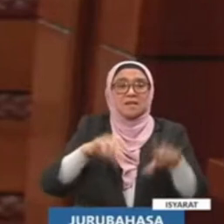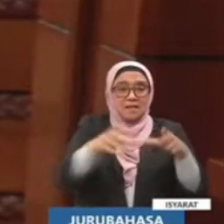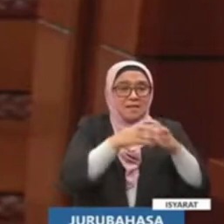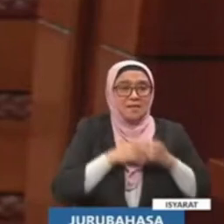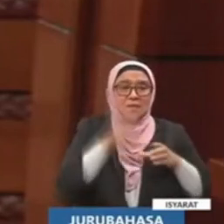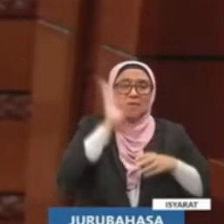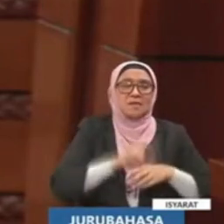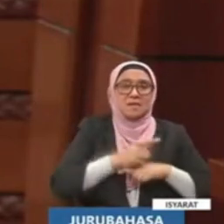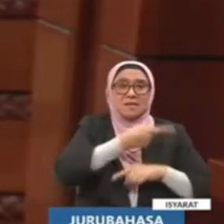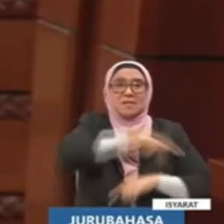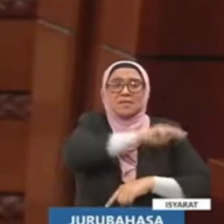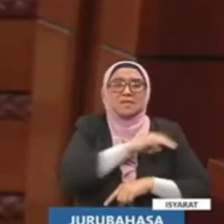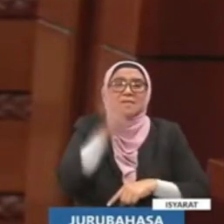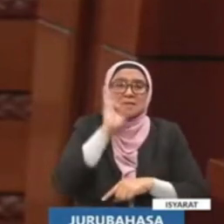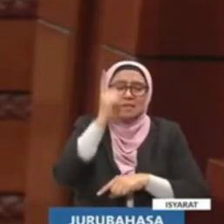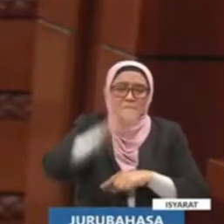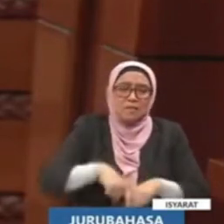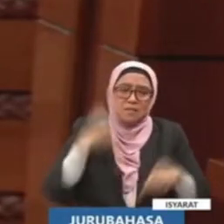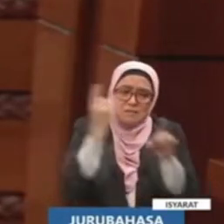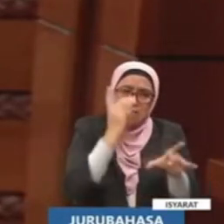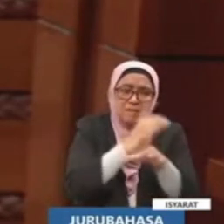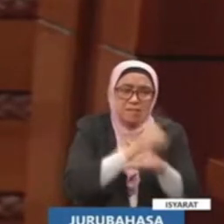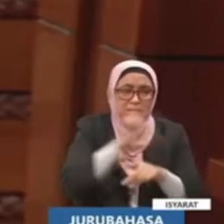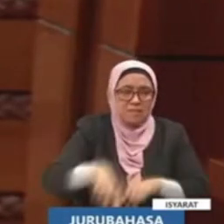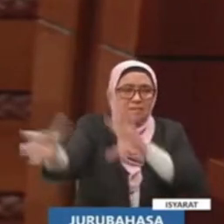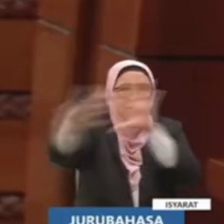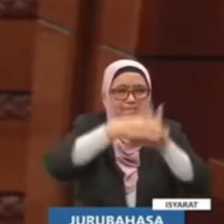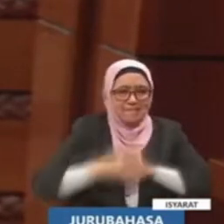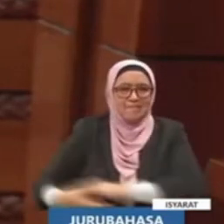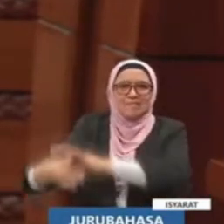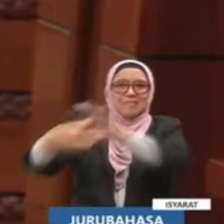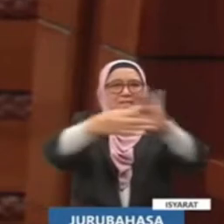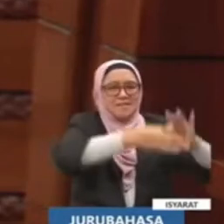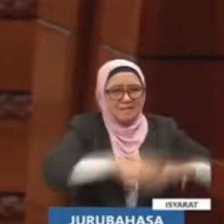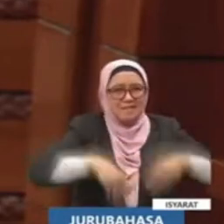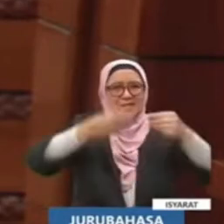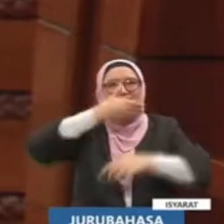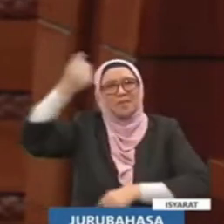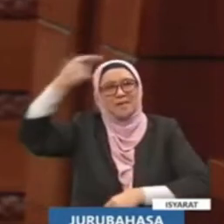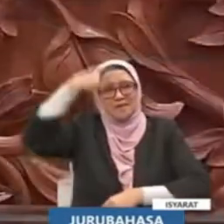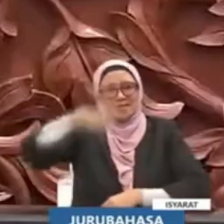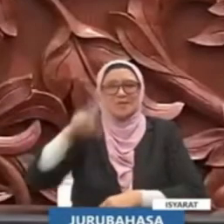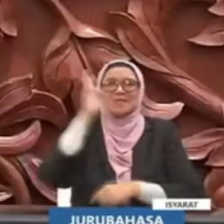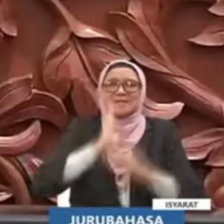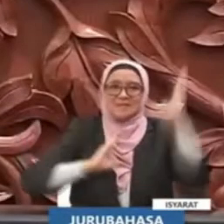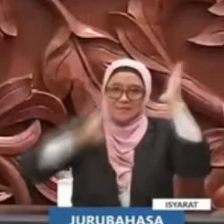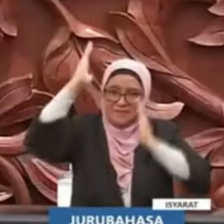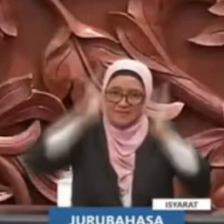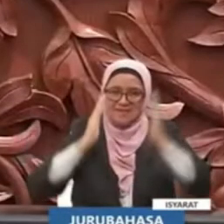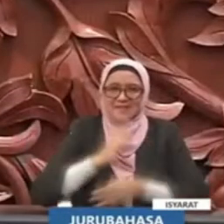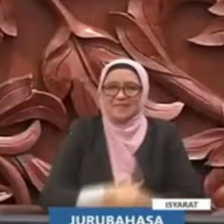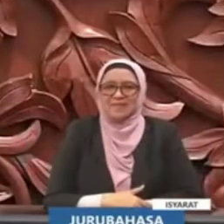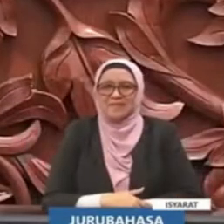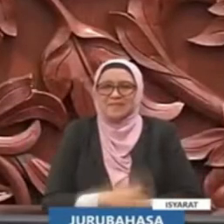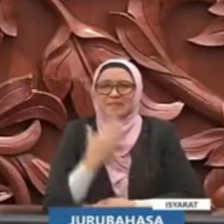harus bekerja sama untuk samo-samo kita memastikan yang terbaik untuk wanita Malaysia setelah sedikit lagi yaitu